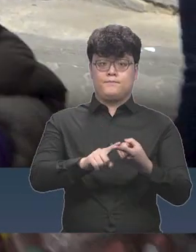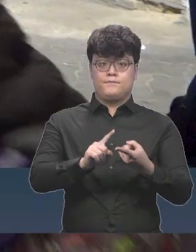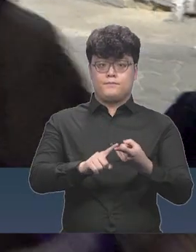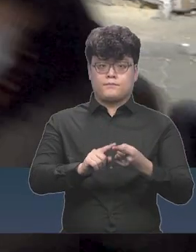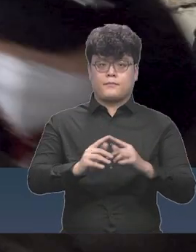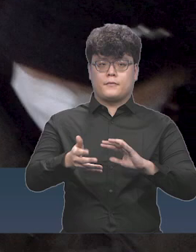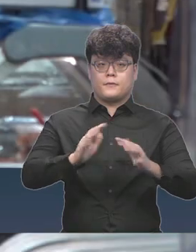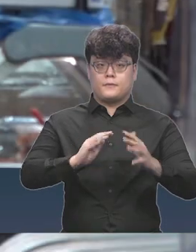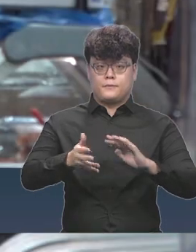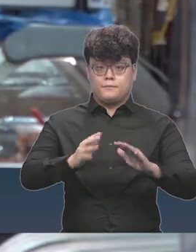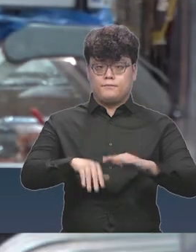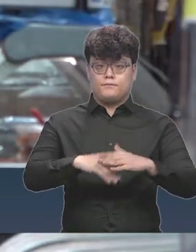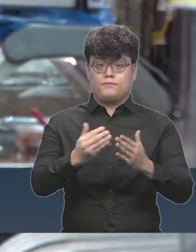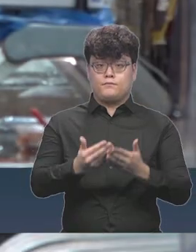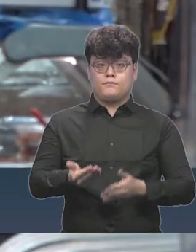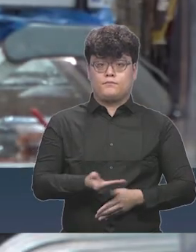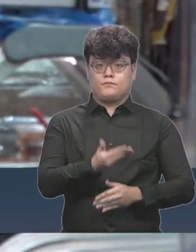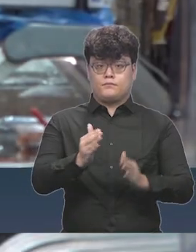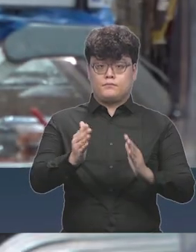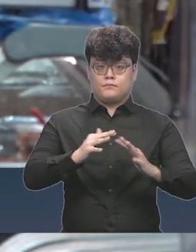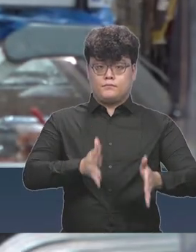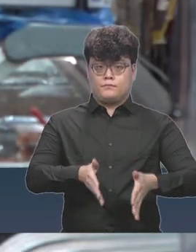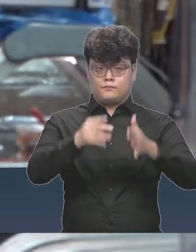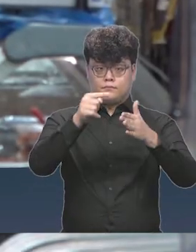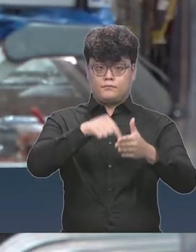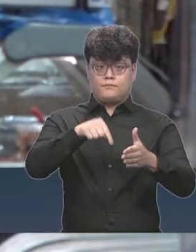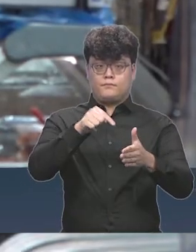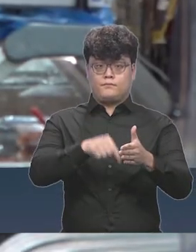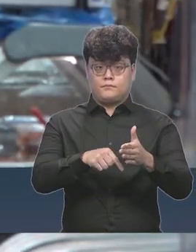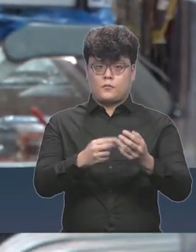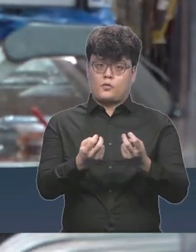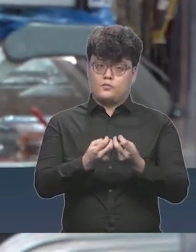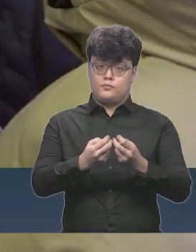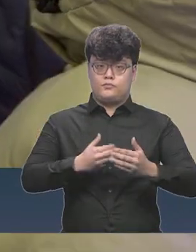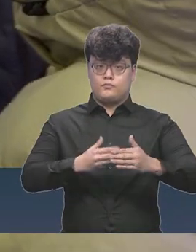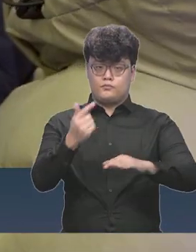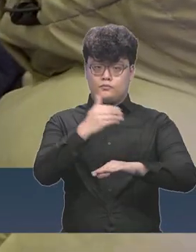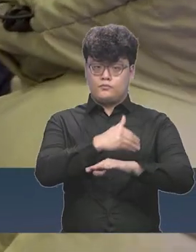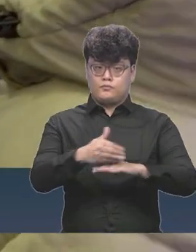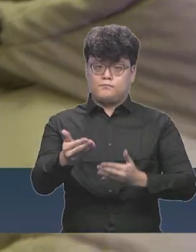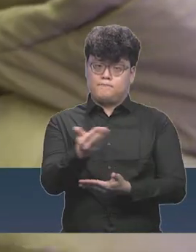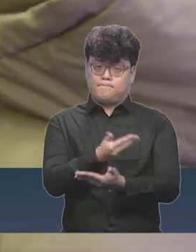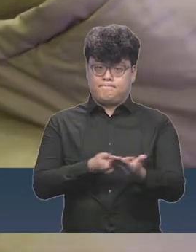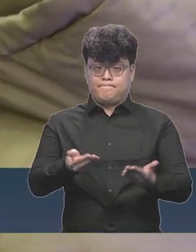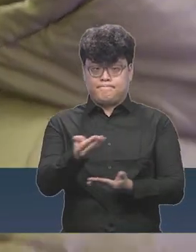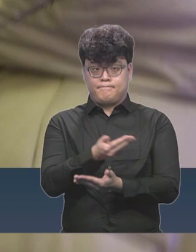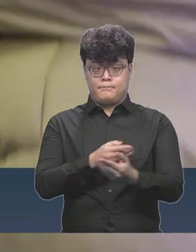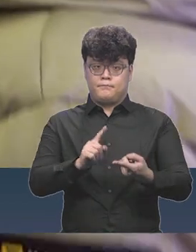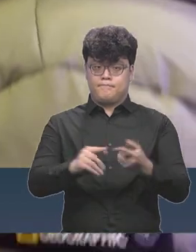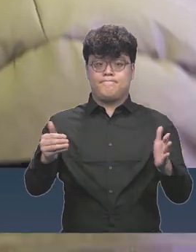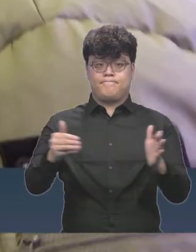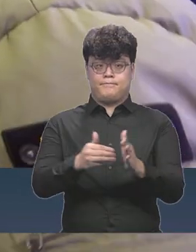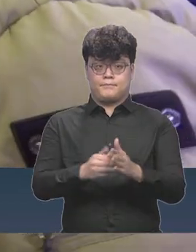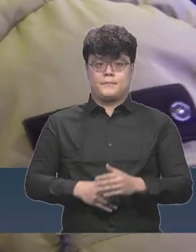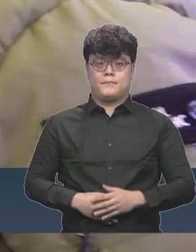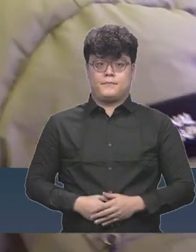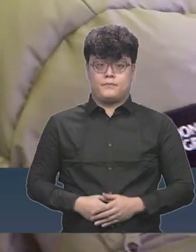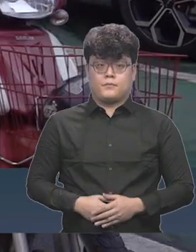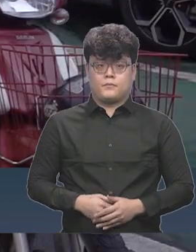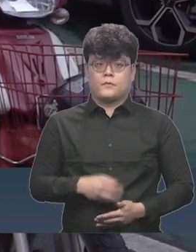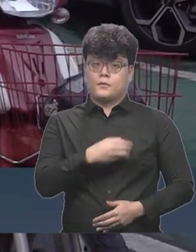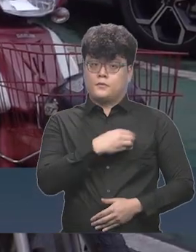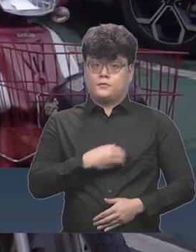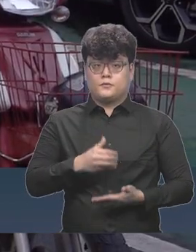나누고 시장 시설 현대화 사업과 전통 시장 활성화 방안에 관해 이야기를 나눴습니다 이구